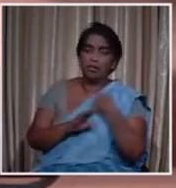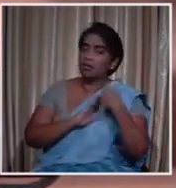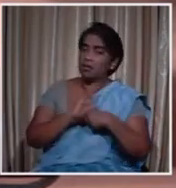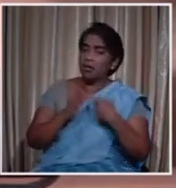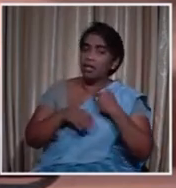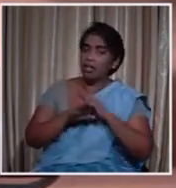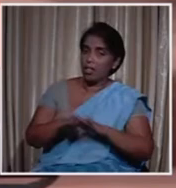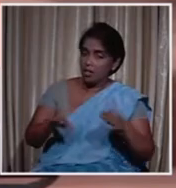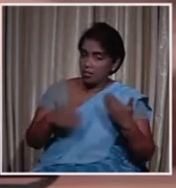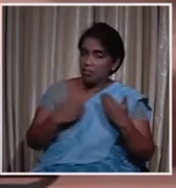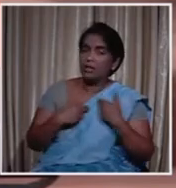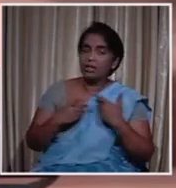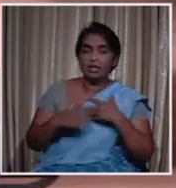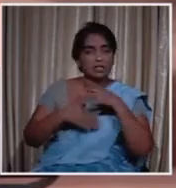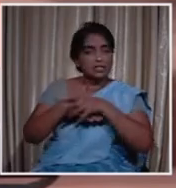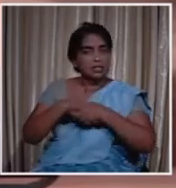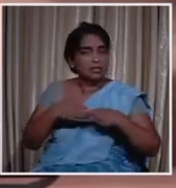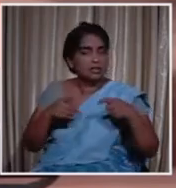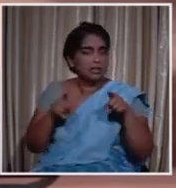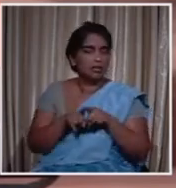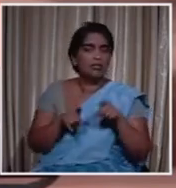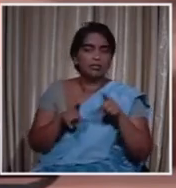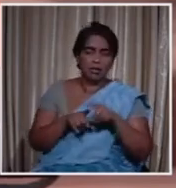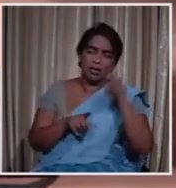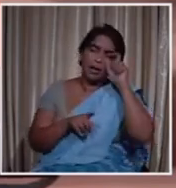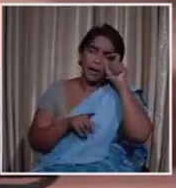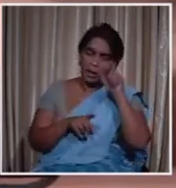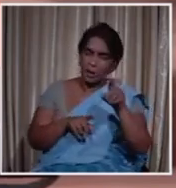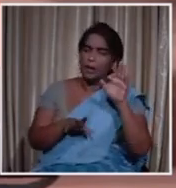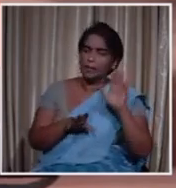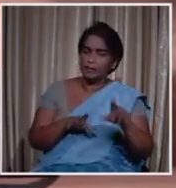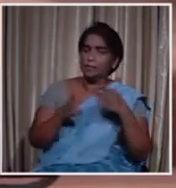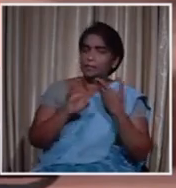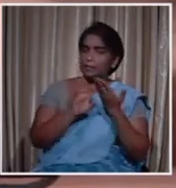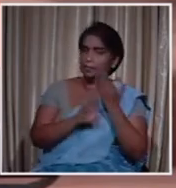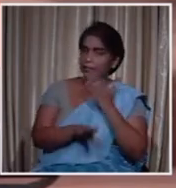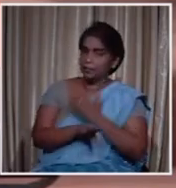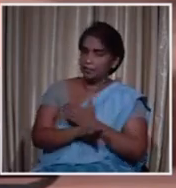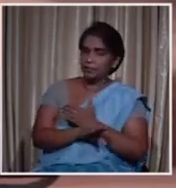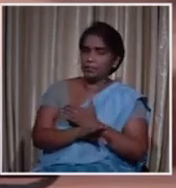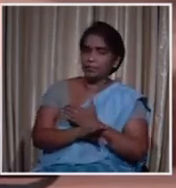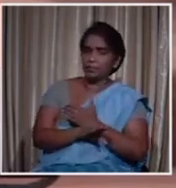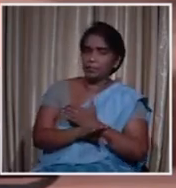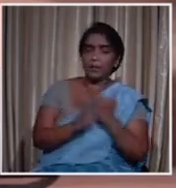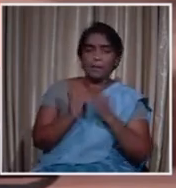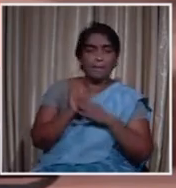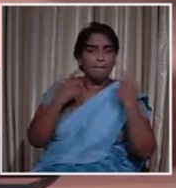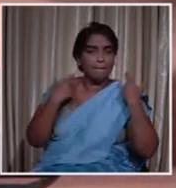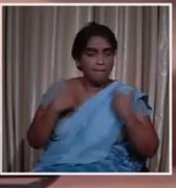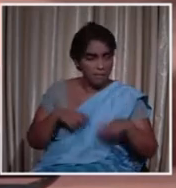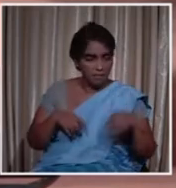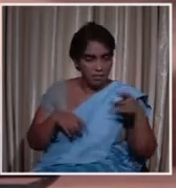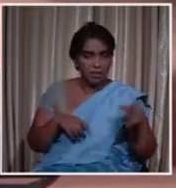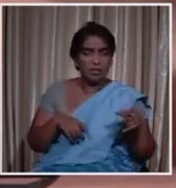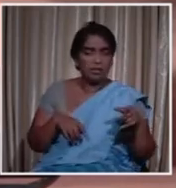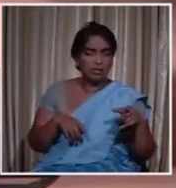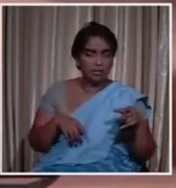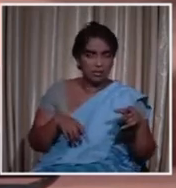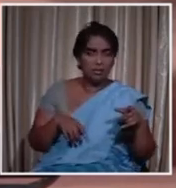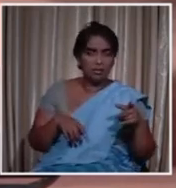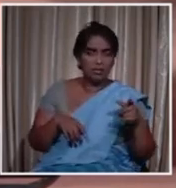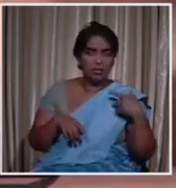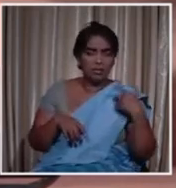உங்களுடைய நாட்டினுடைய இளைஞர்களாக நீங்கள் பார்க்கிறீர்கள். இங்கே முன்னாள் பிரதம அமைச்சர் மஹிந்த ராஜபக்ச அவர்கள் கூட இங்கே இருக்கின்றார். நீங்கள் தயவு செய்து